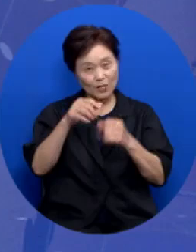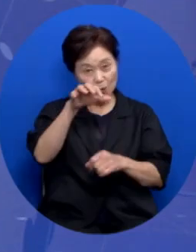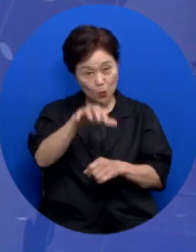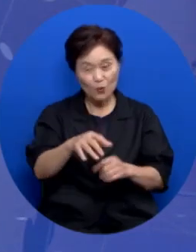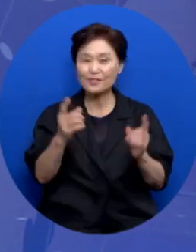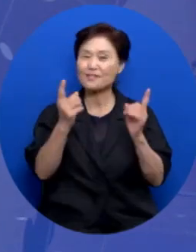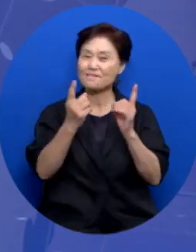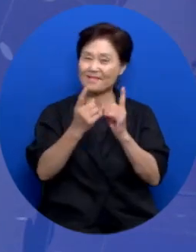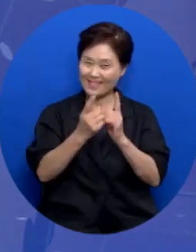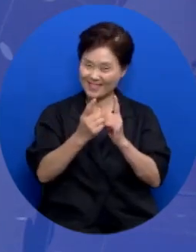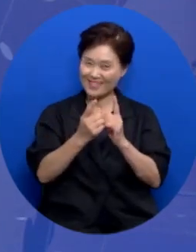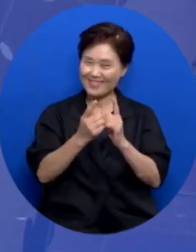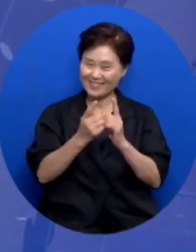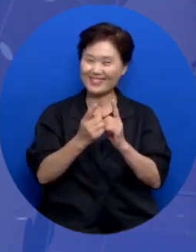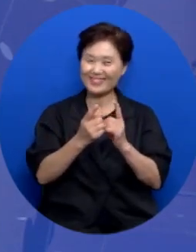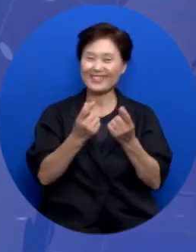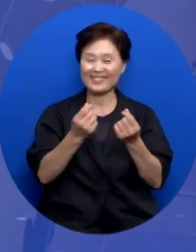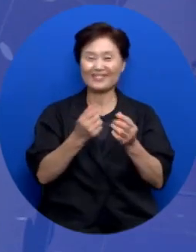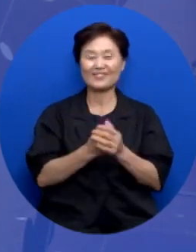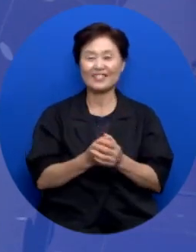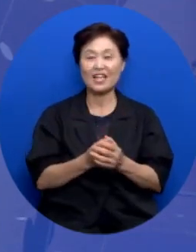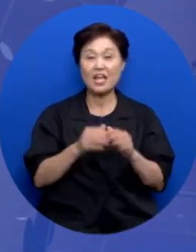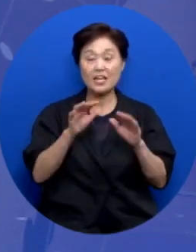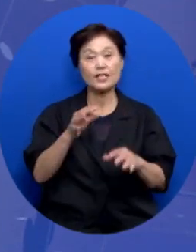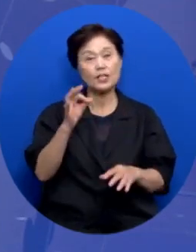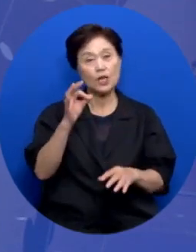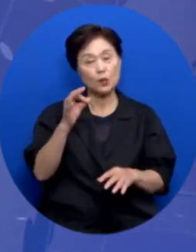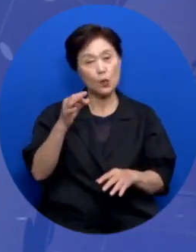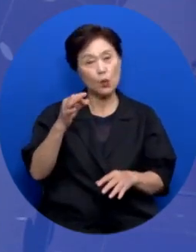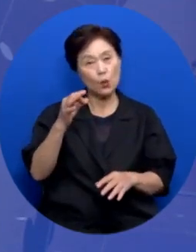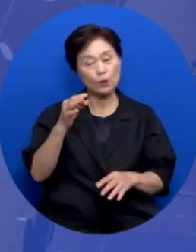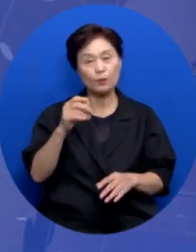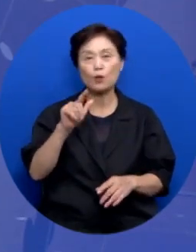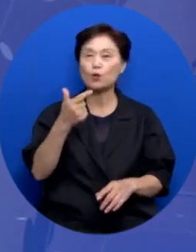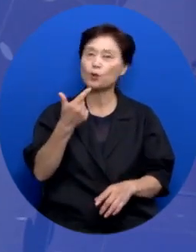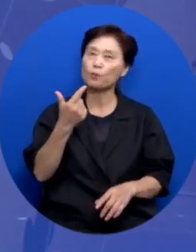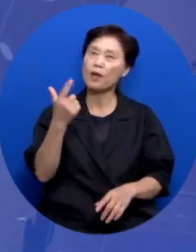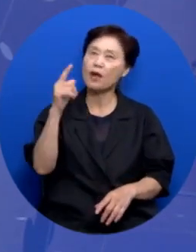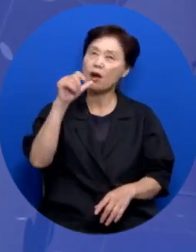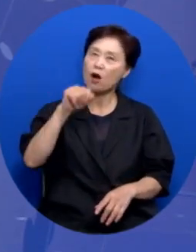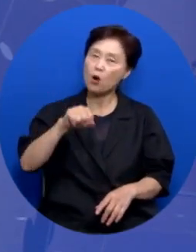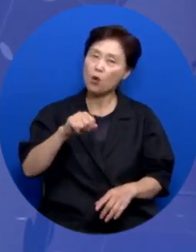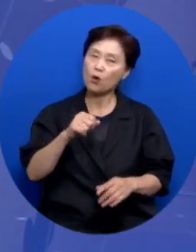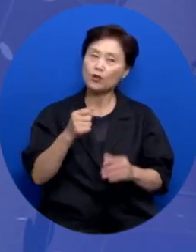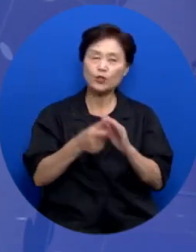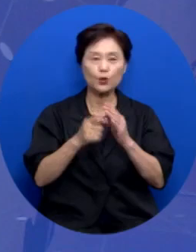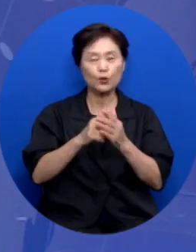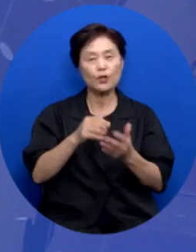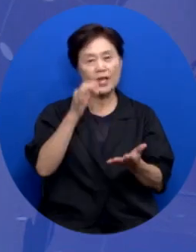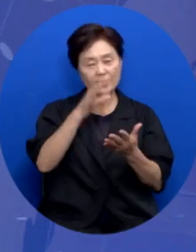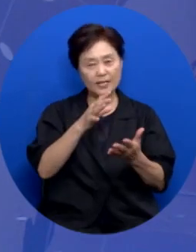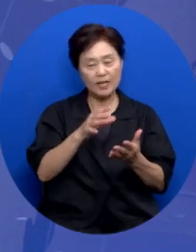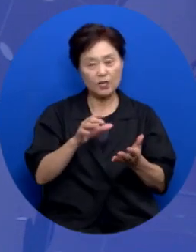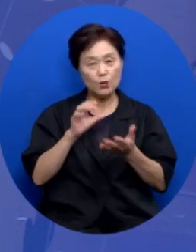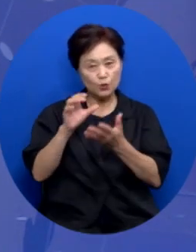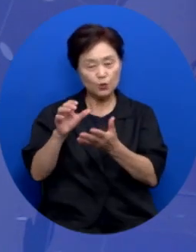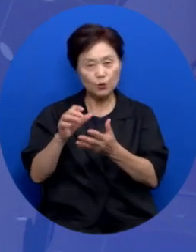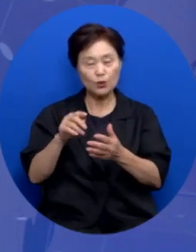셈인데요이 우당은 현재 화폐 가치로 600억 원에 달하는 재산을 선뜻 내놓았던